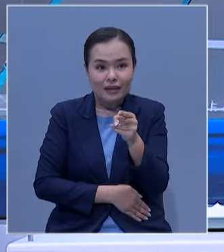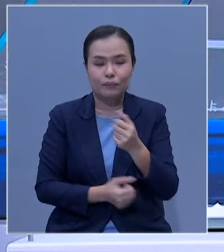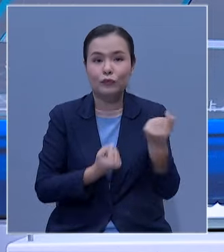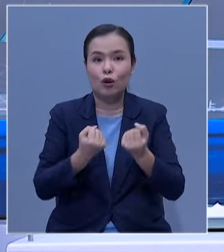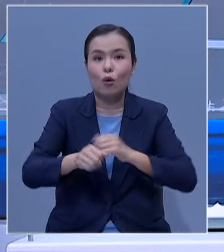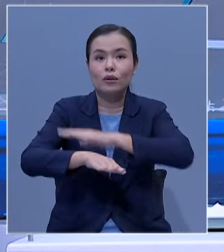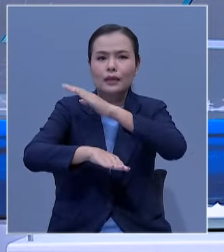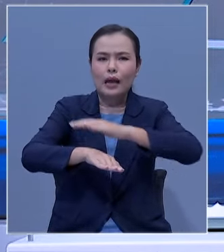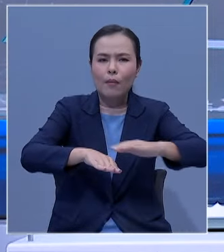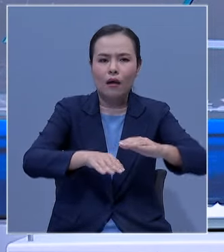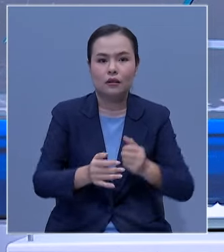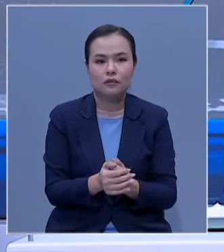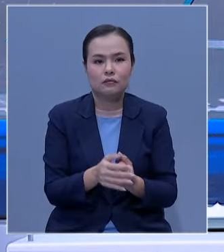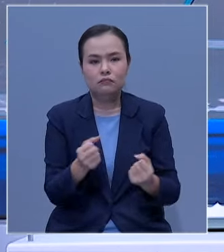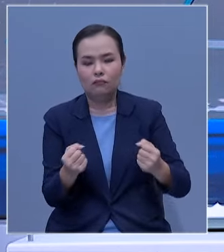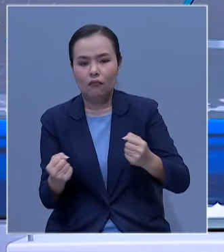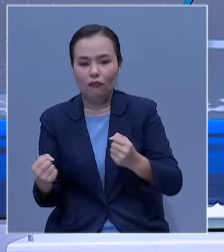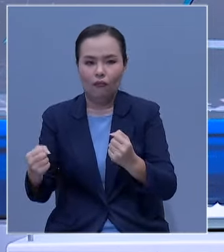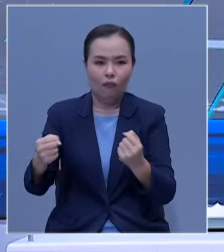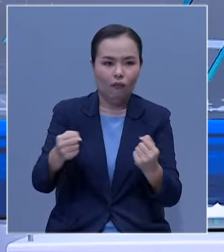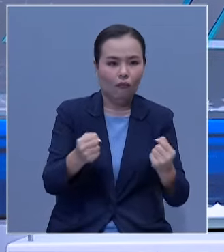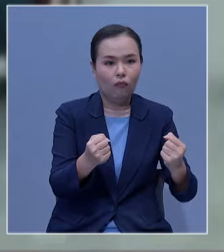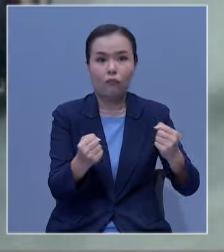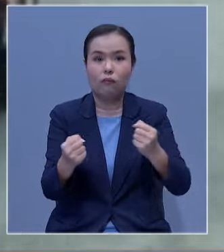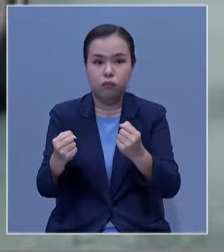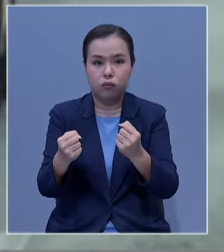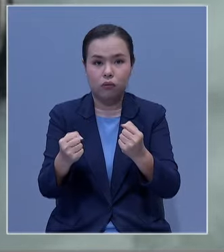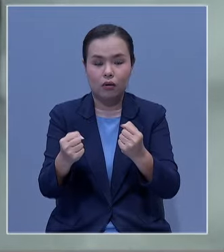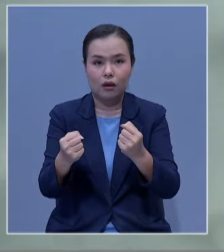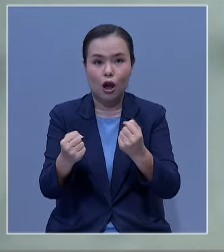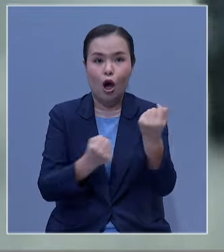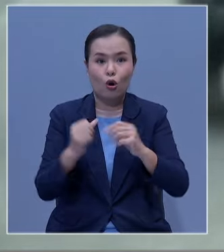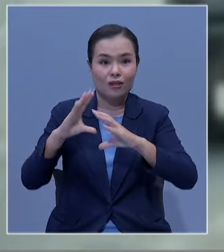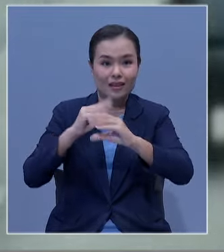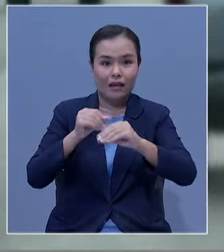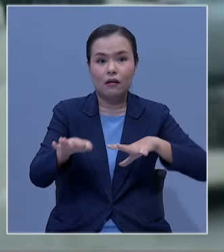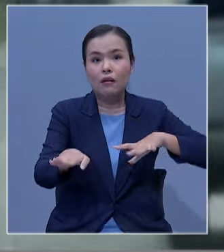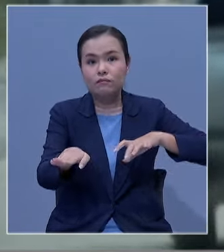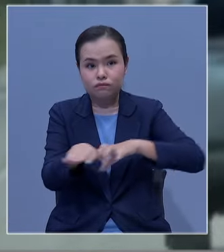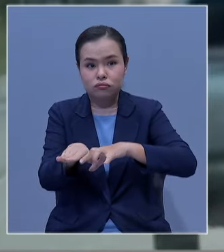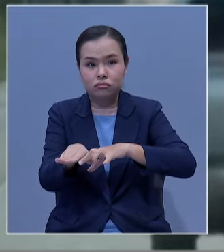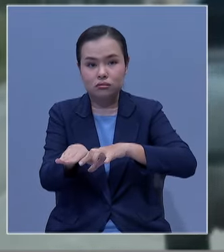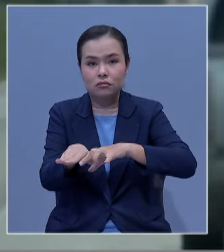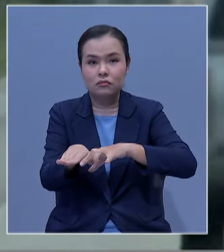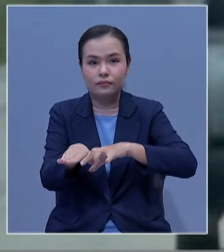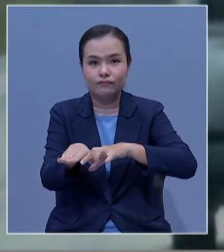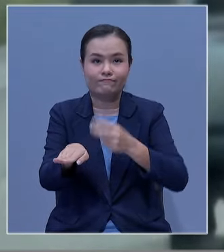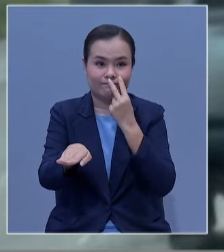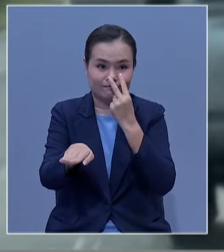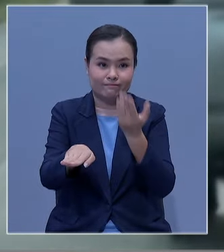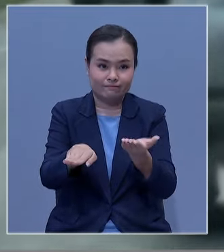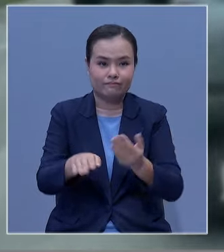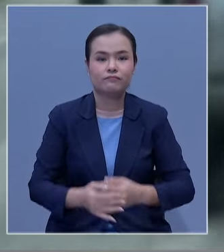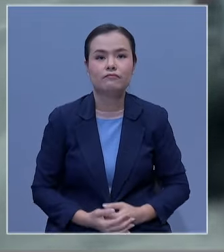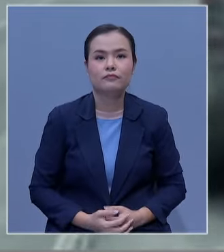คันนึงลักษณะคือขับสายไปสายมาก่อนจะไปชนท้ายรถเก๋งคันหน้าเกิดเป็นอุบัติเหตุขึ้นมาไปดูภาพเหตุการ